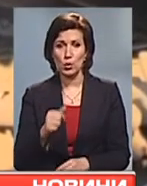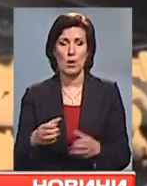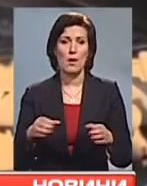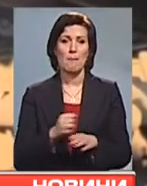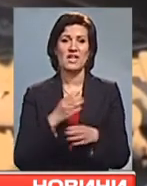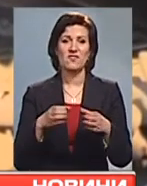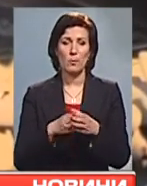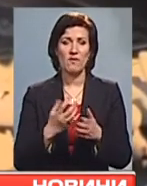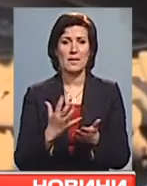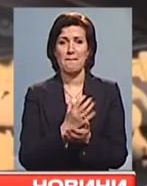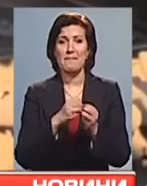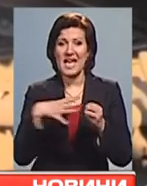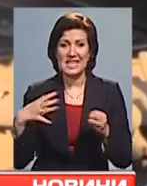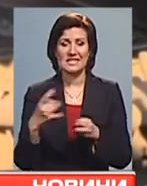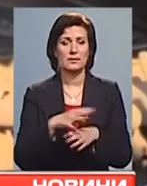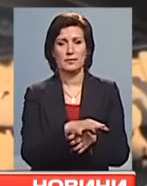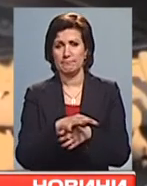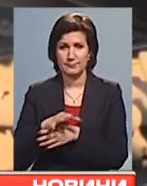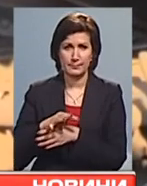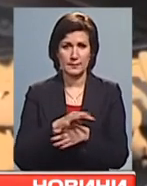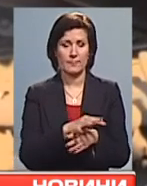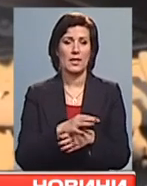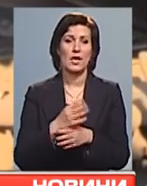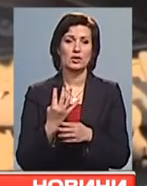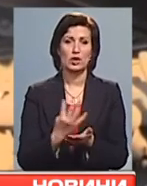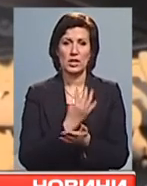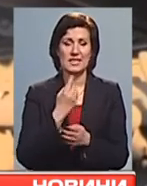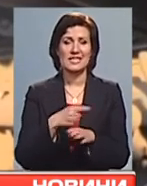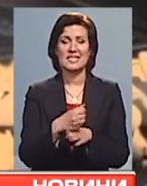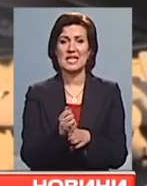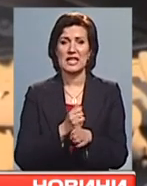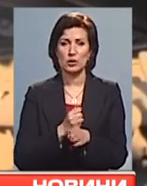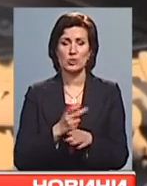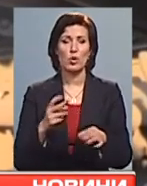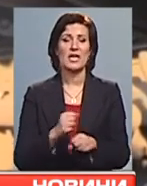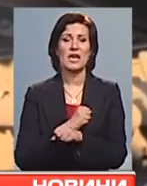15 разів відкривали вогонь з артилерії і мінометів, 4 рази зі стрілецької зброї і